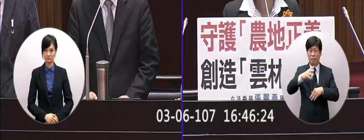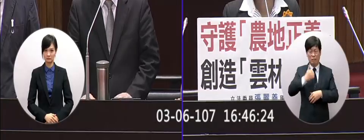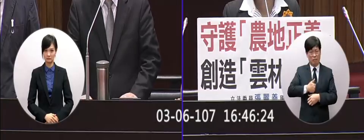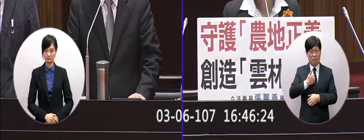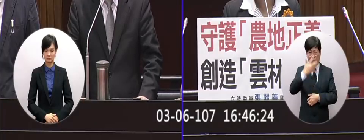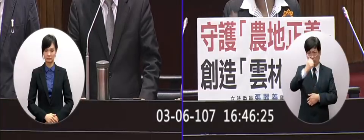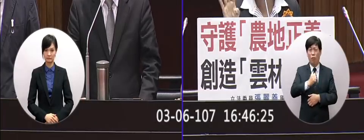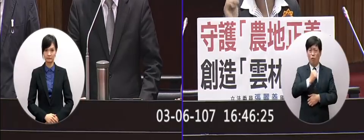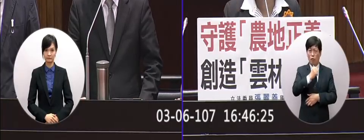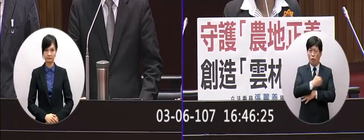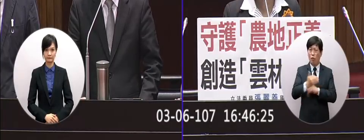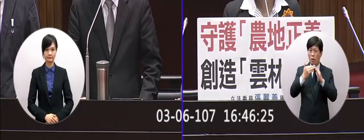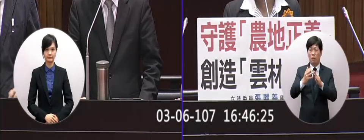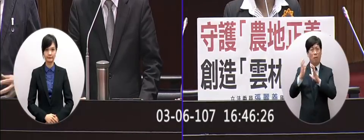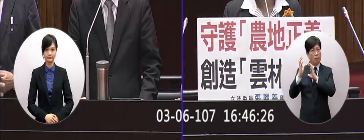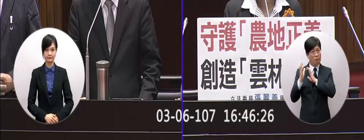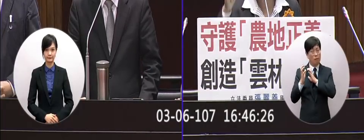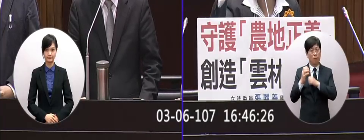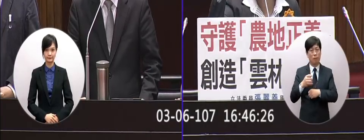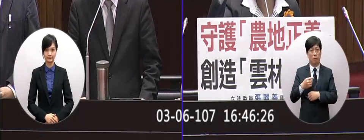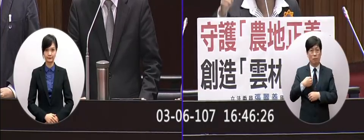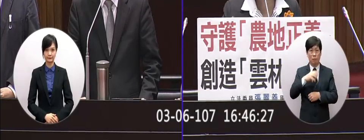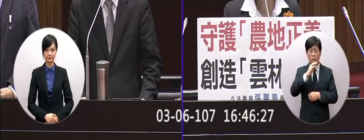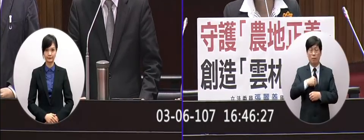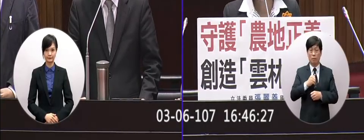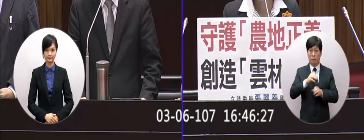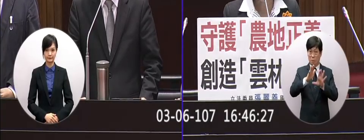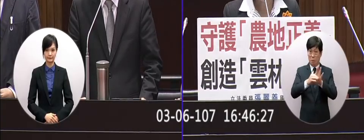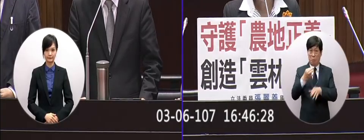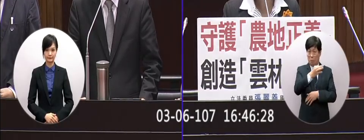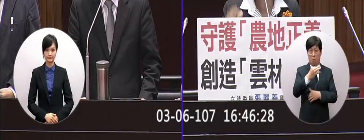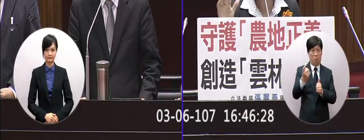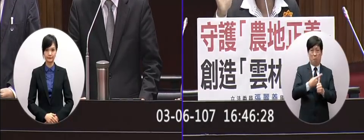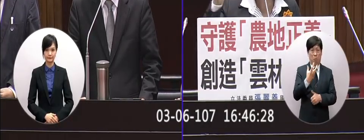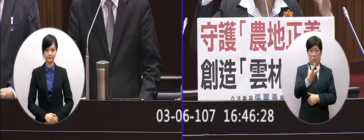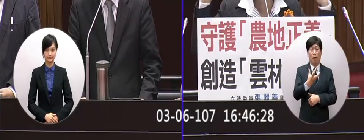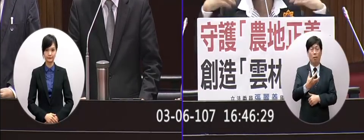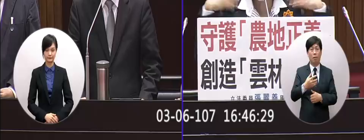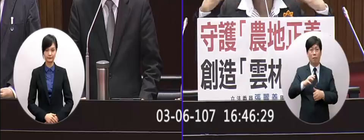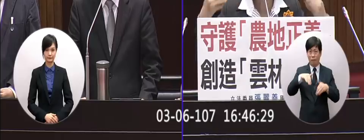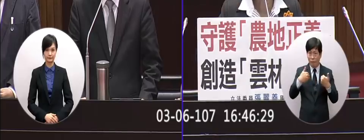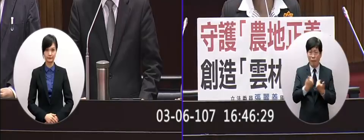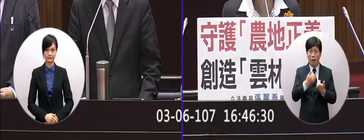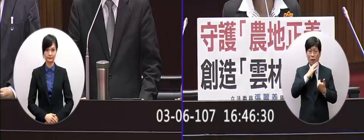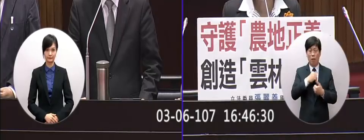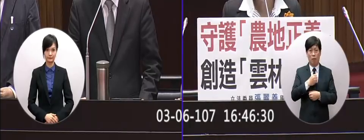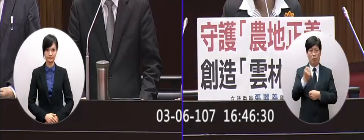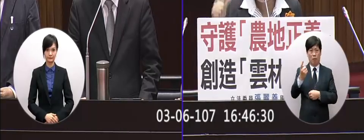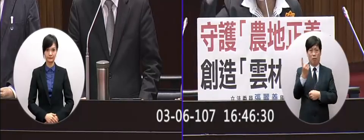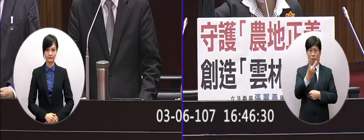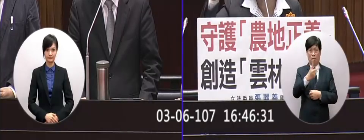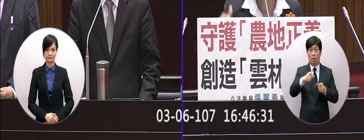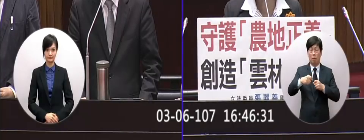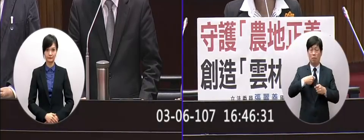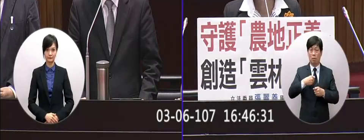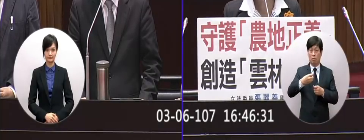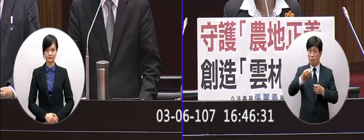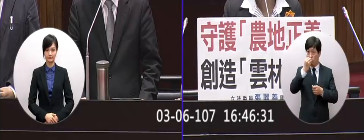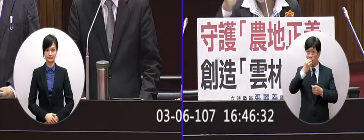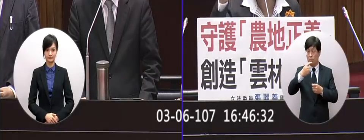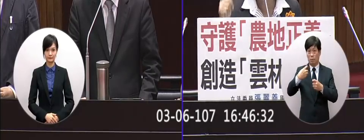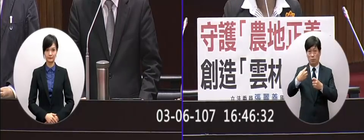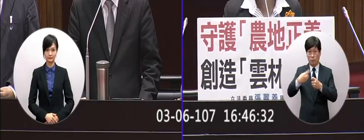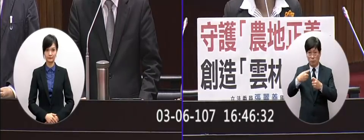又穷的县市，背负着上缴中央贡献最多，再来背负你两大政策：粮食安全的